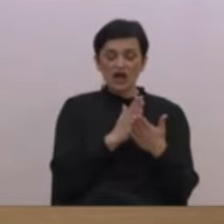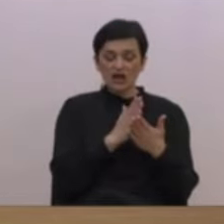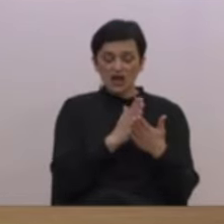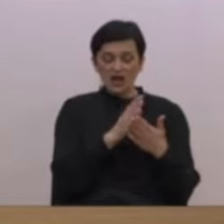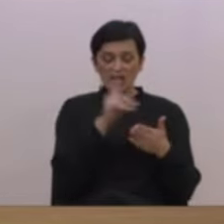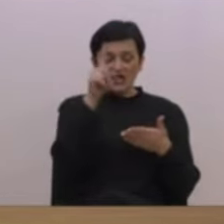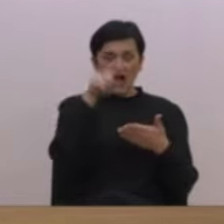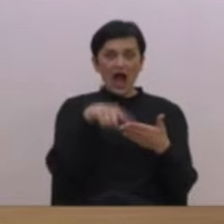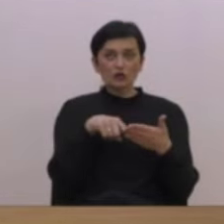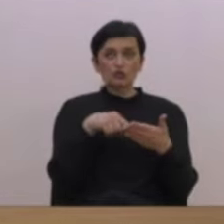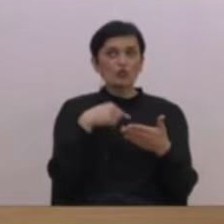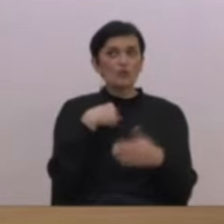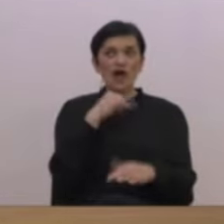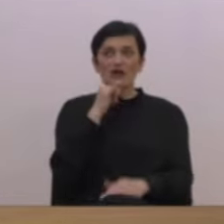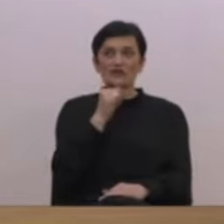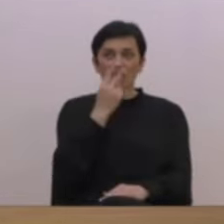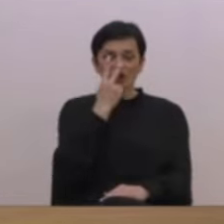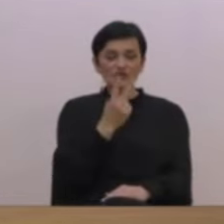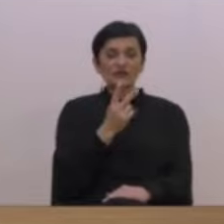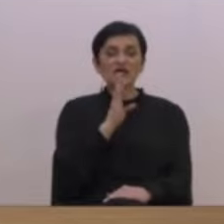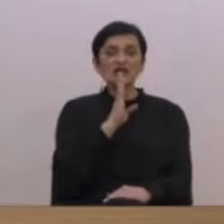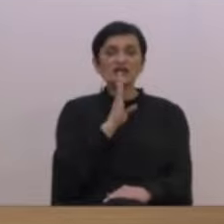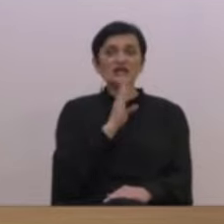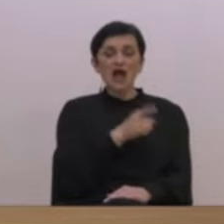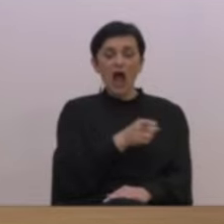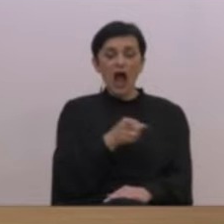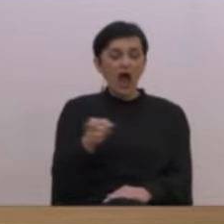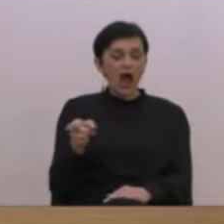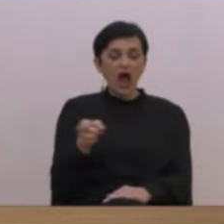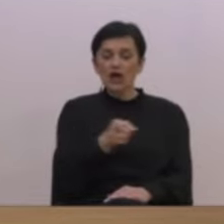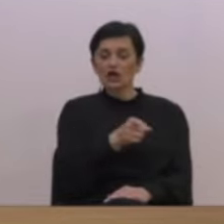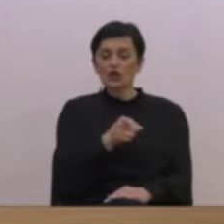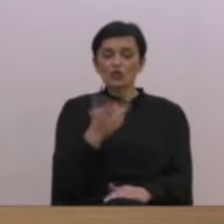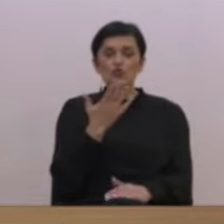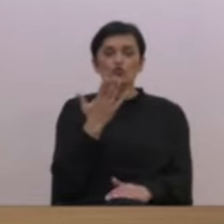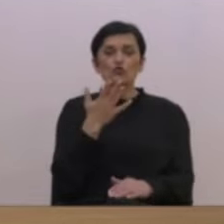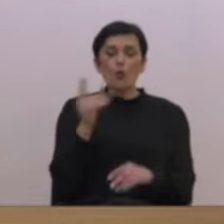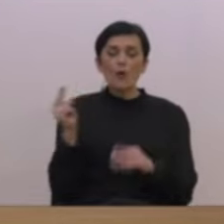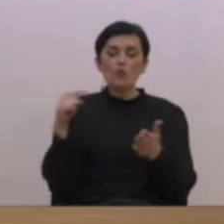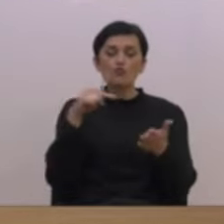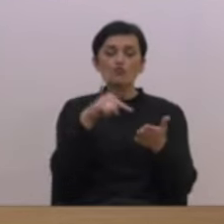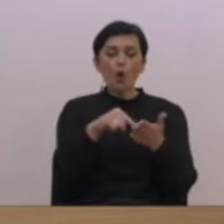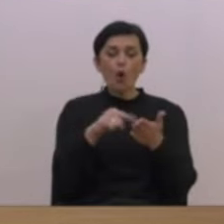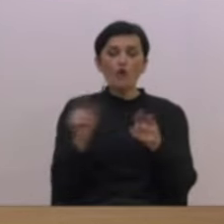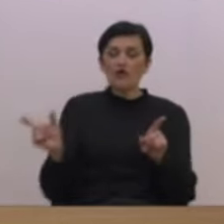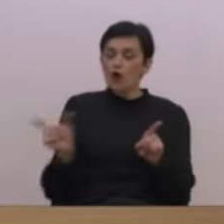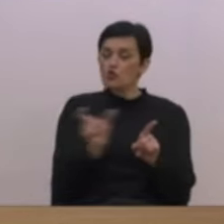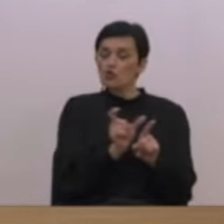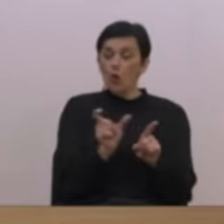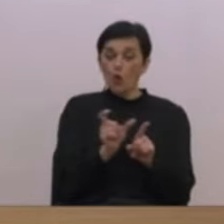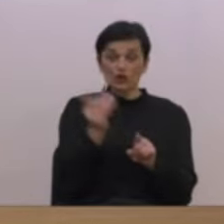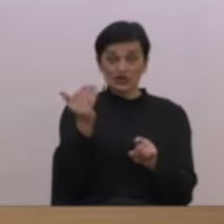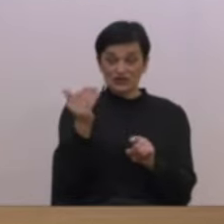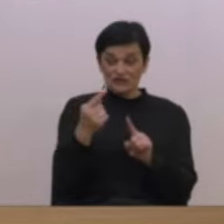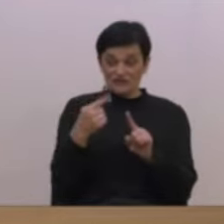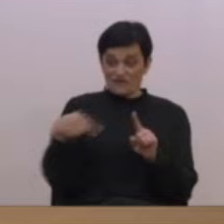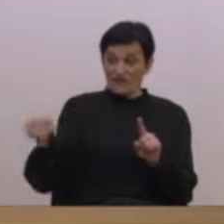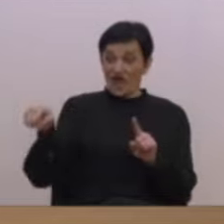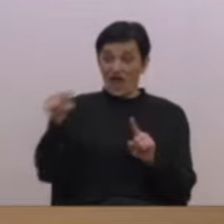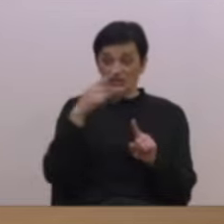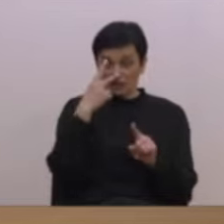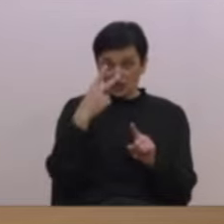და გარწმუნებს, მე ვერ ხედავ აქალებს ჩვენს პლანზე, რომელიც კვოტით არის მოხვედრილი. თქვენ თუ ხედავთ თქვენს რიგებში,